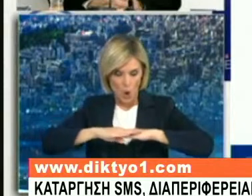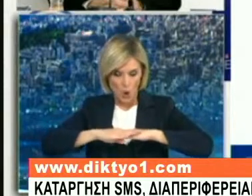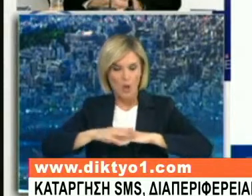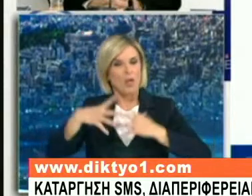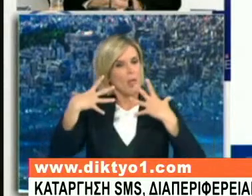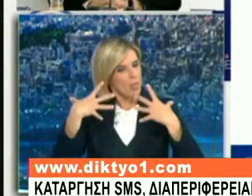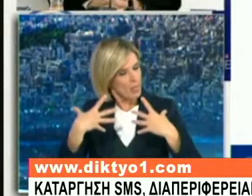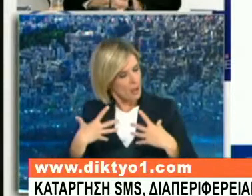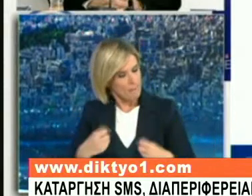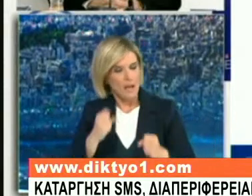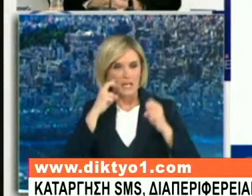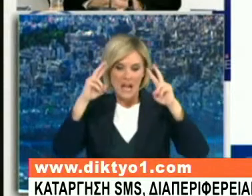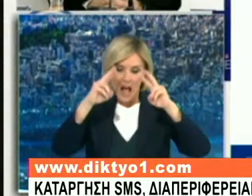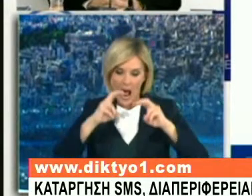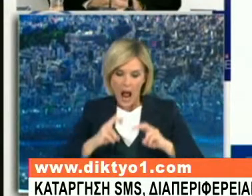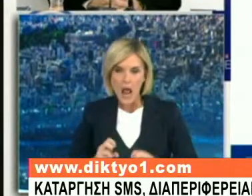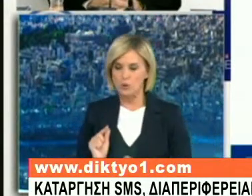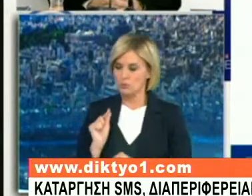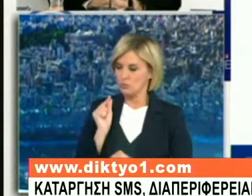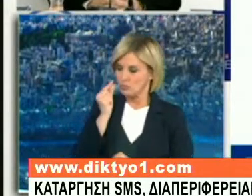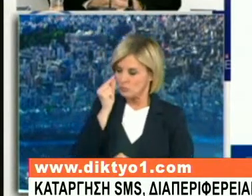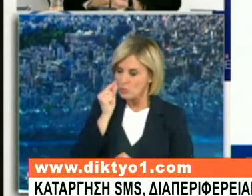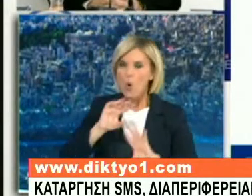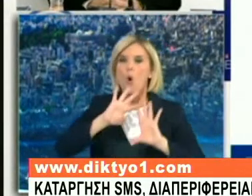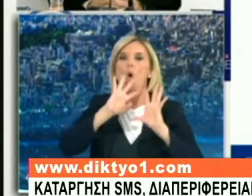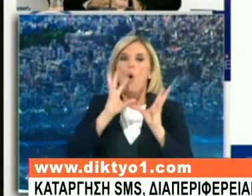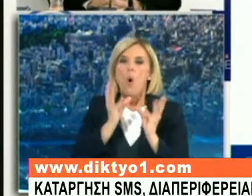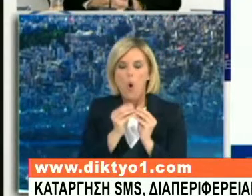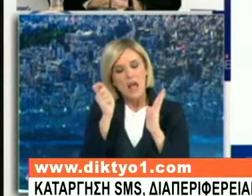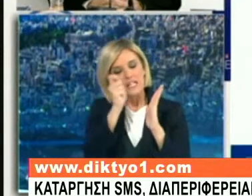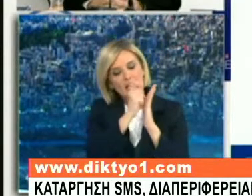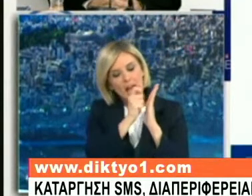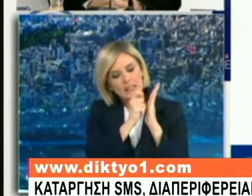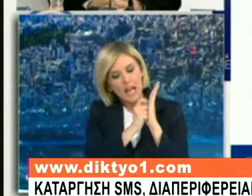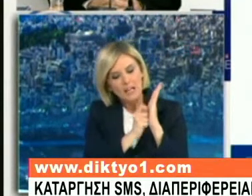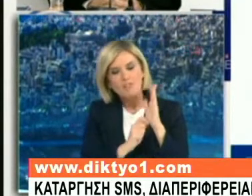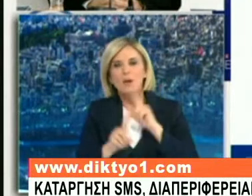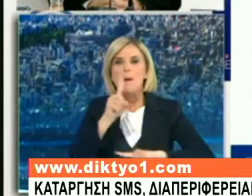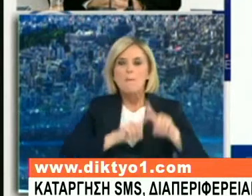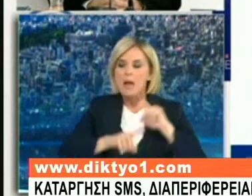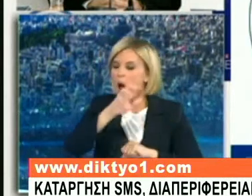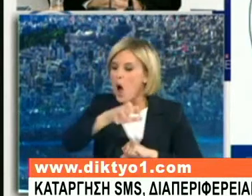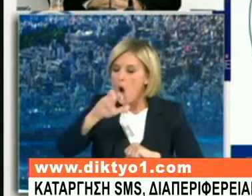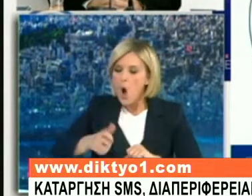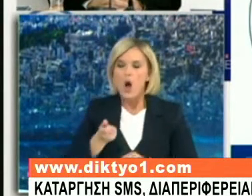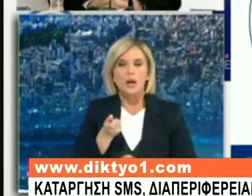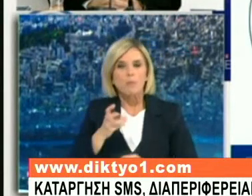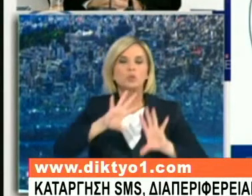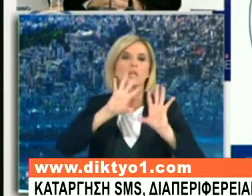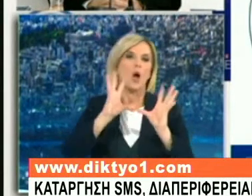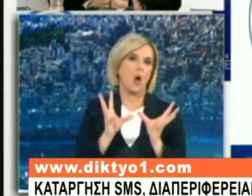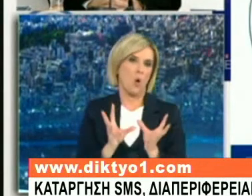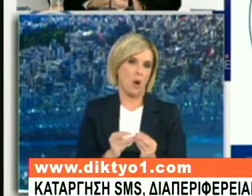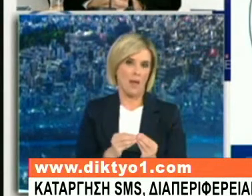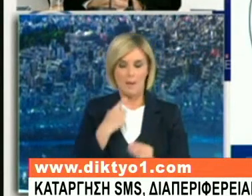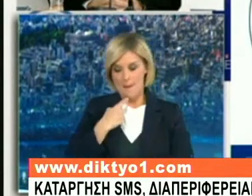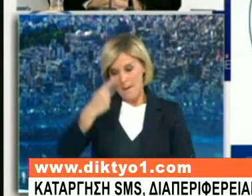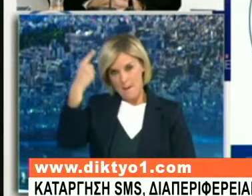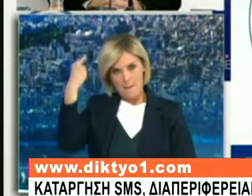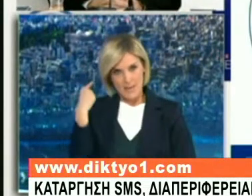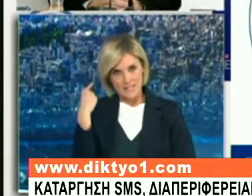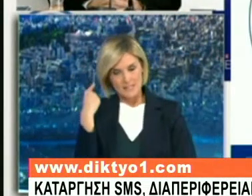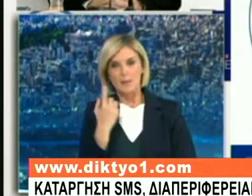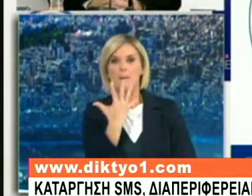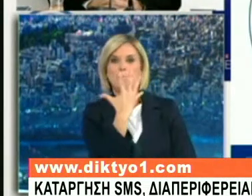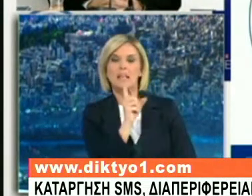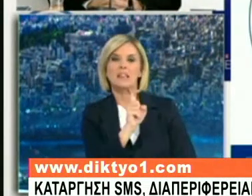επιδημιολογικού φορτίου της χώρας προέλευσης κάθε επισκέπτη μας. Θυμίζω εδώ ότι πέρυσι είχαμε 5 εκατομμύρια αφίξεις στις